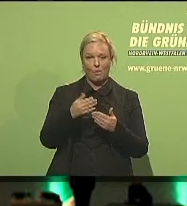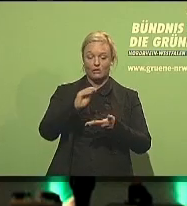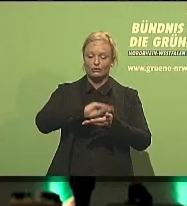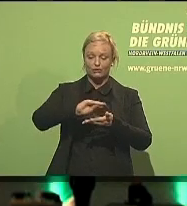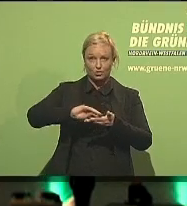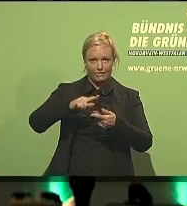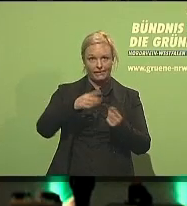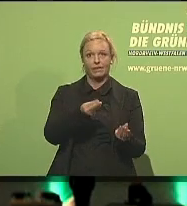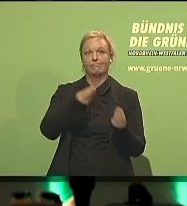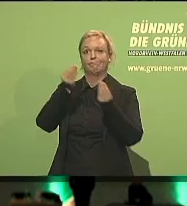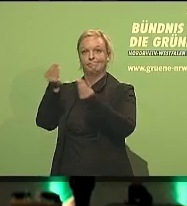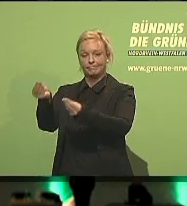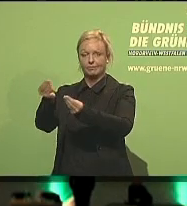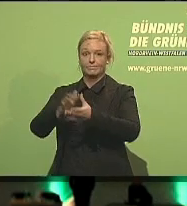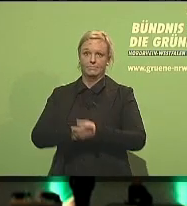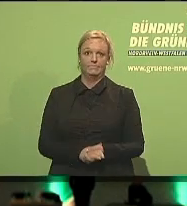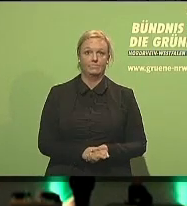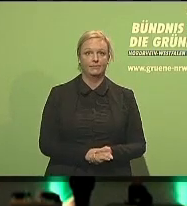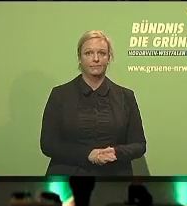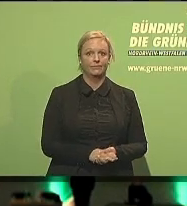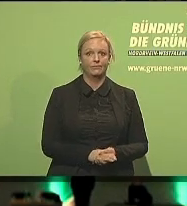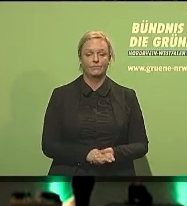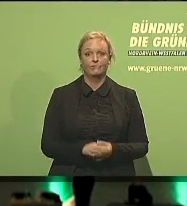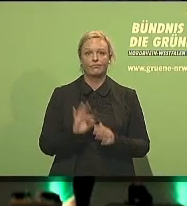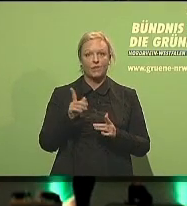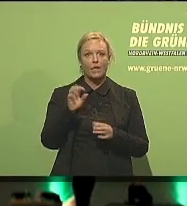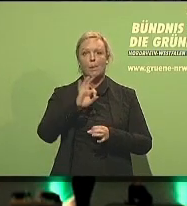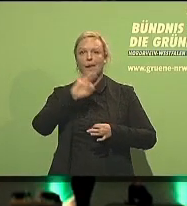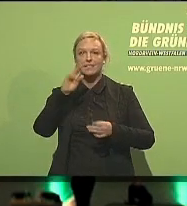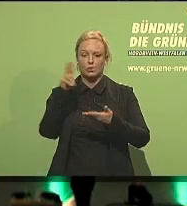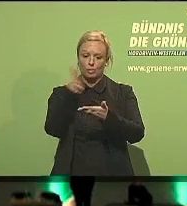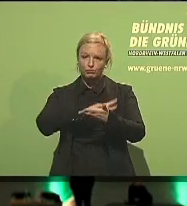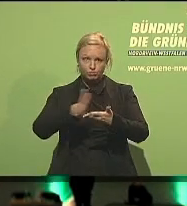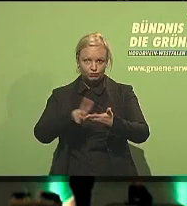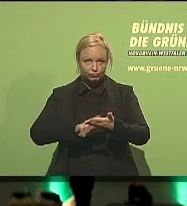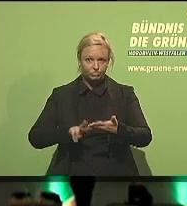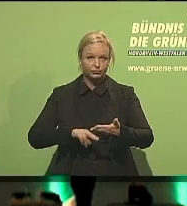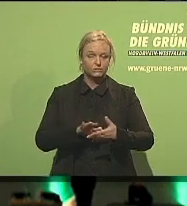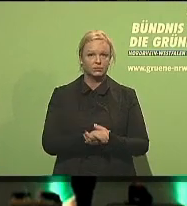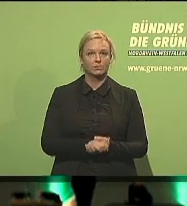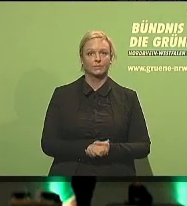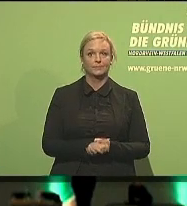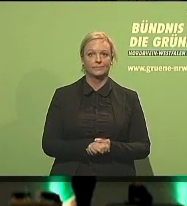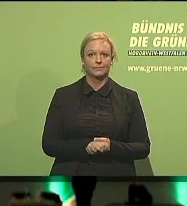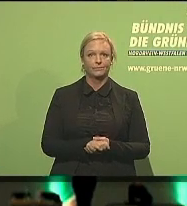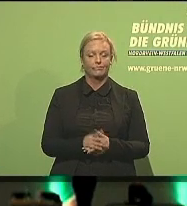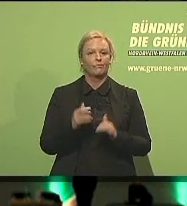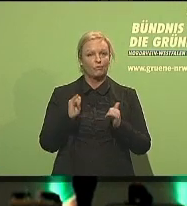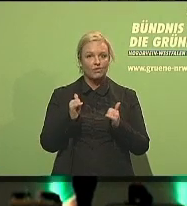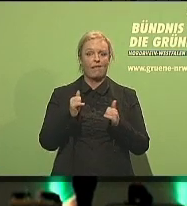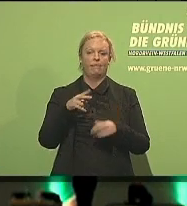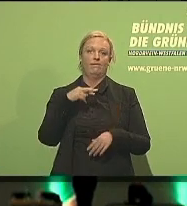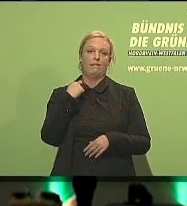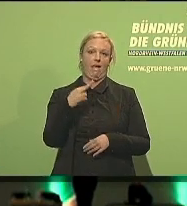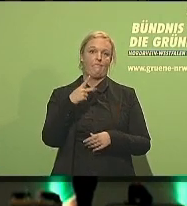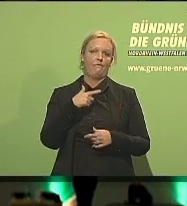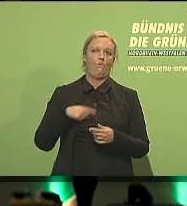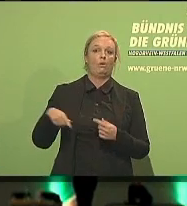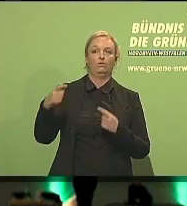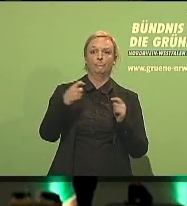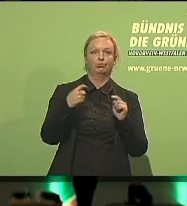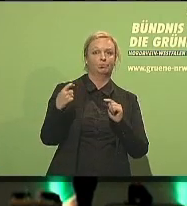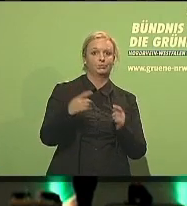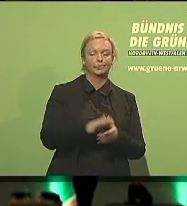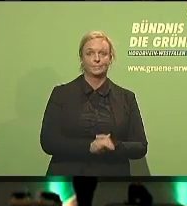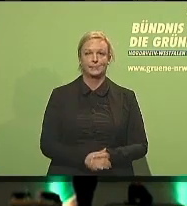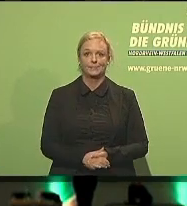schriftlich einreicht. Wir werden die dann vom Präsidium aus verlesen und dann ist die Antwortrunde. So,